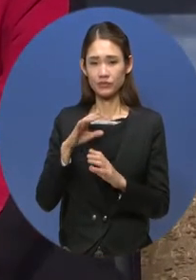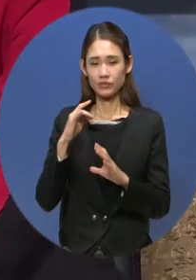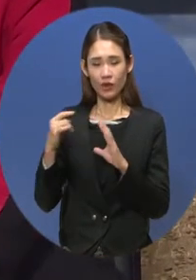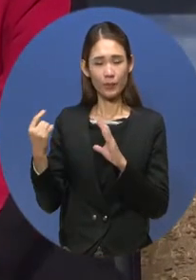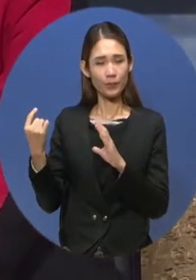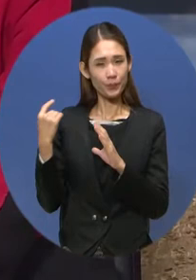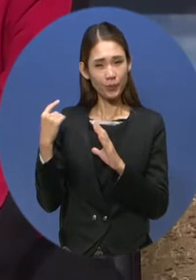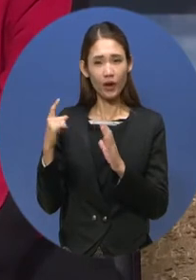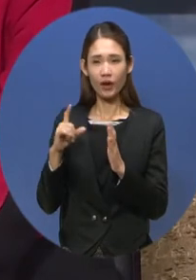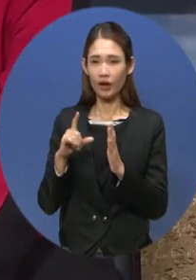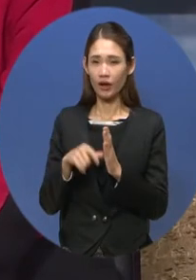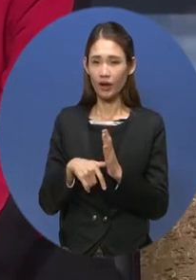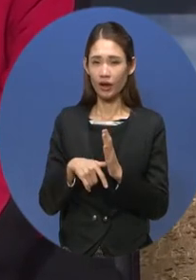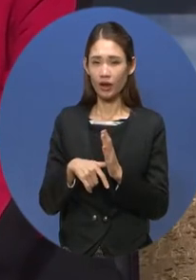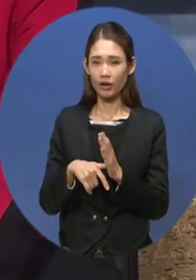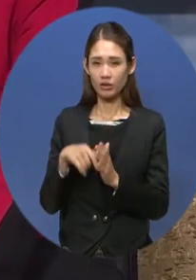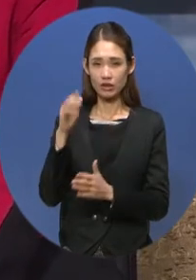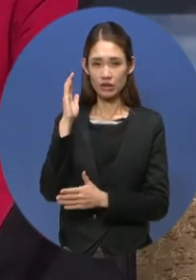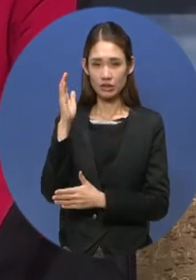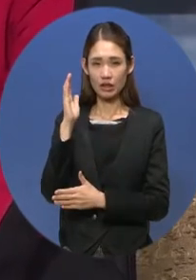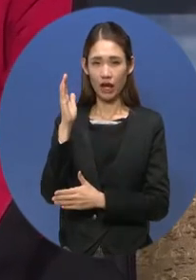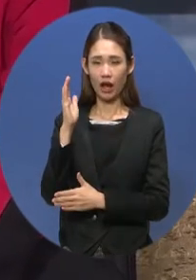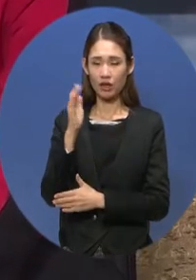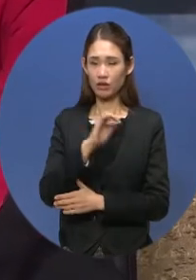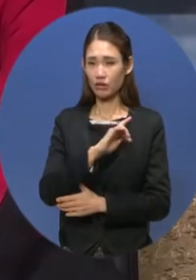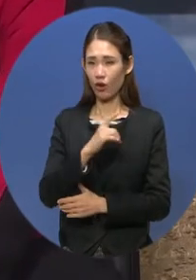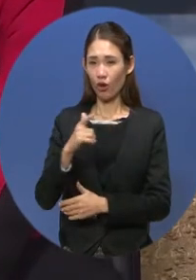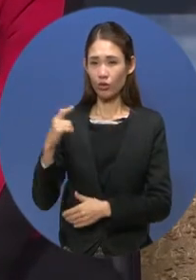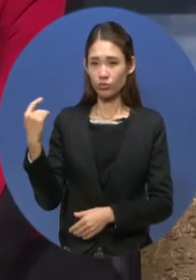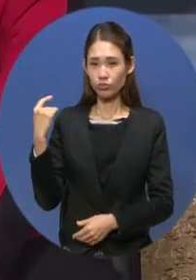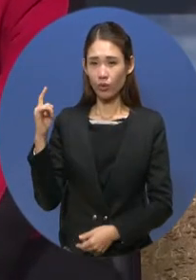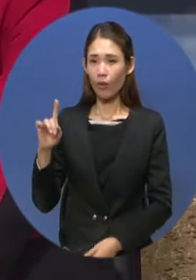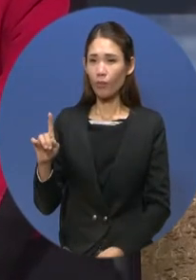목소리를 들었을 때 어떤 이야기들이 좀 나왔나요?